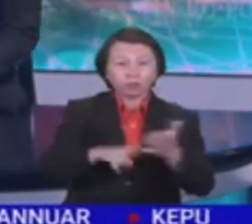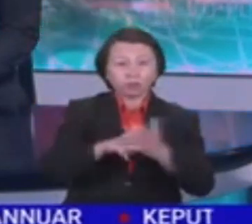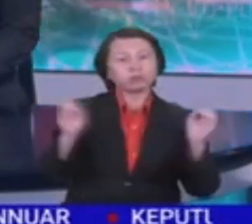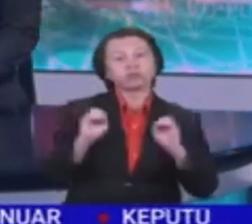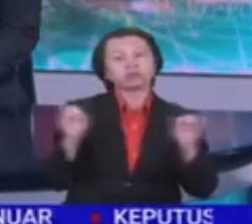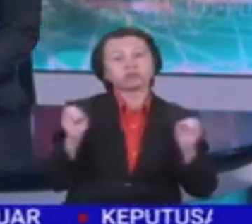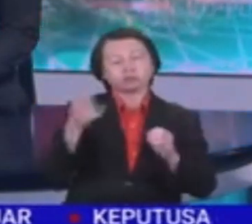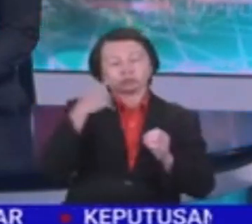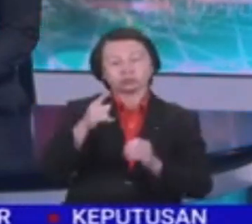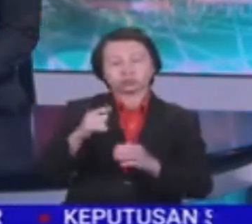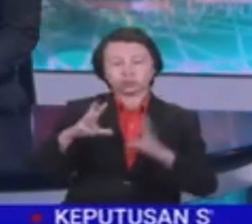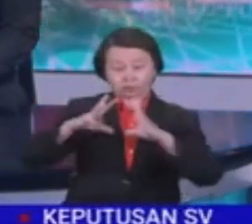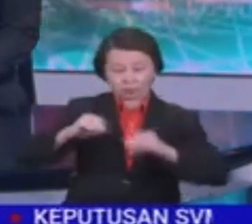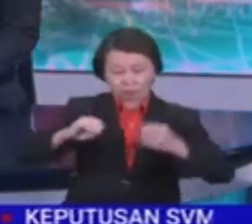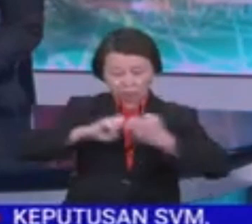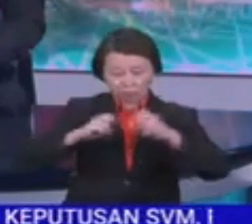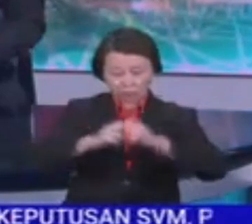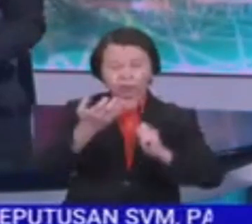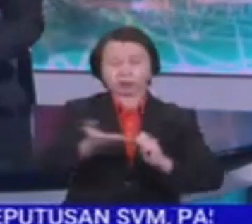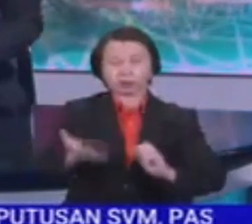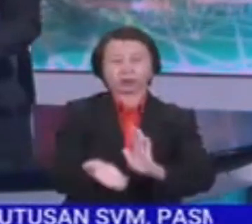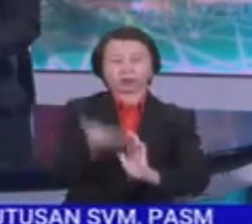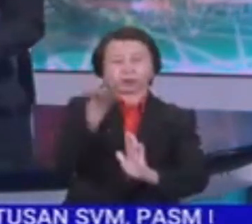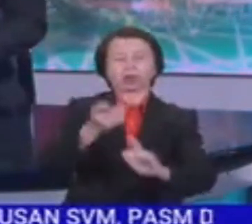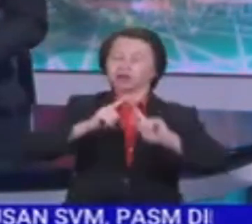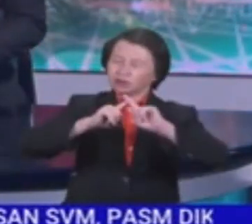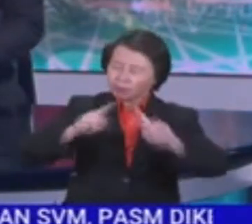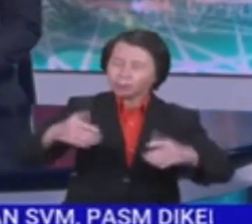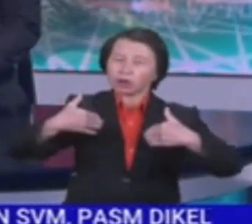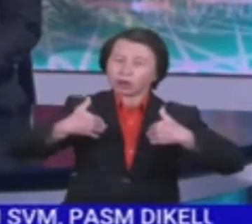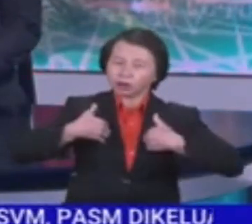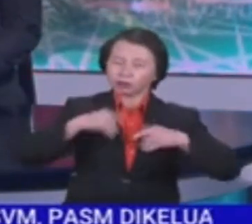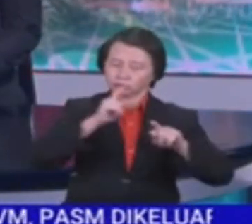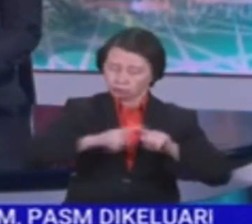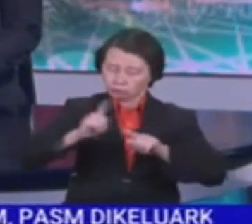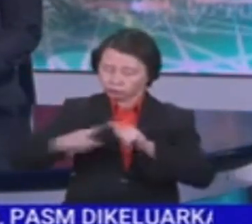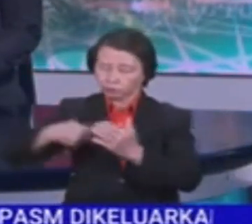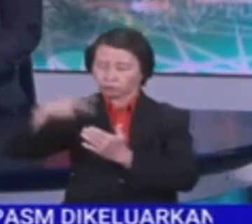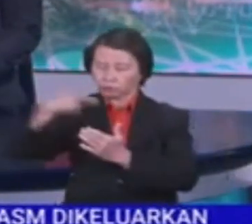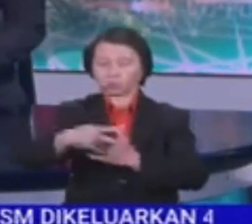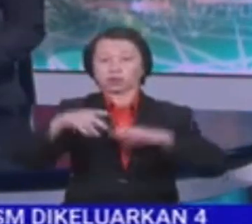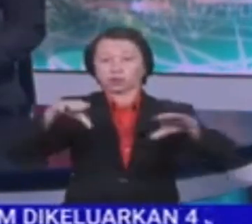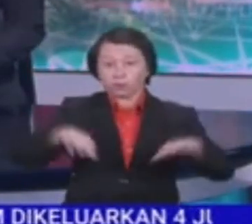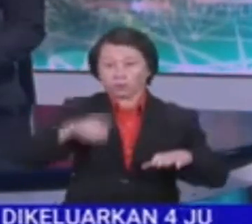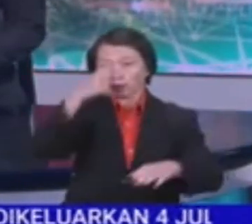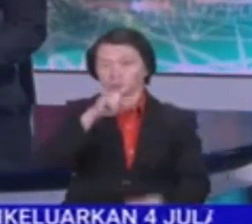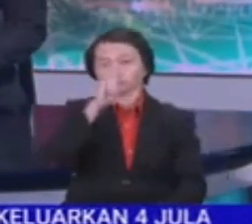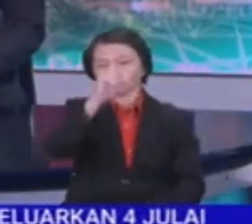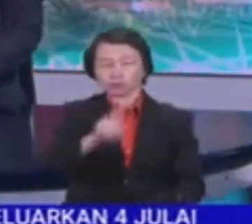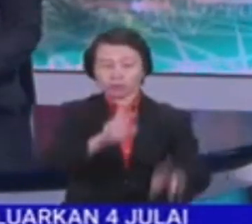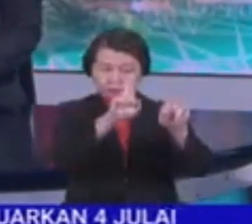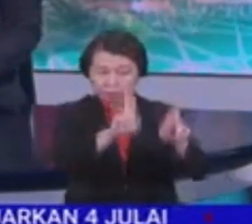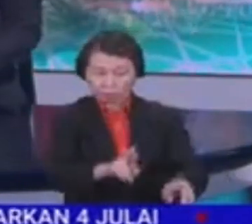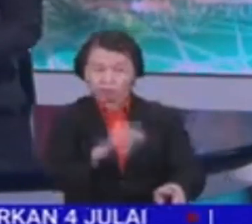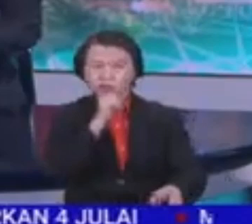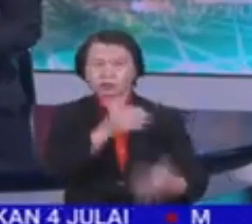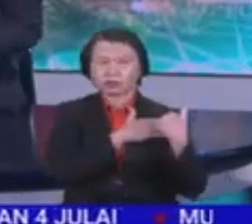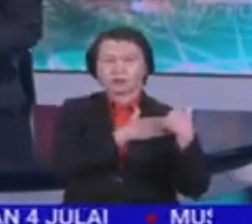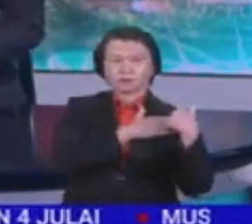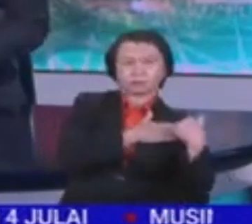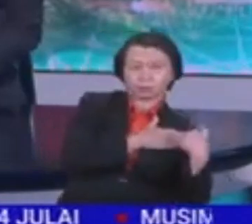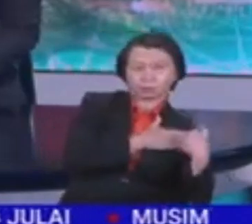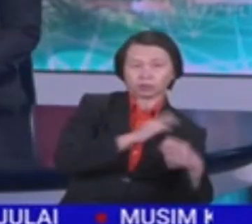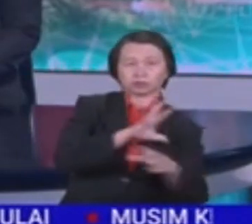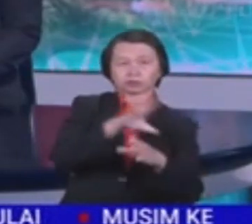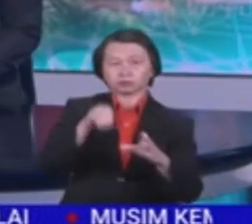bagi mengatasi kenaikan harga barang. Sebaliknya, pelbagai inisiatif dilaksana bagi memastikan rakyat tidak terbeban